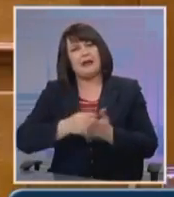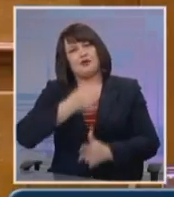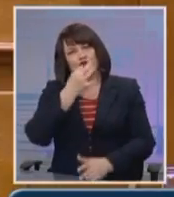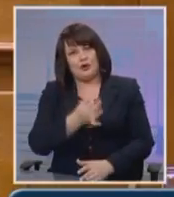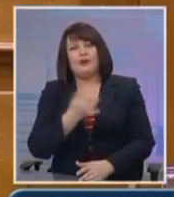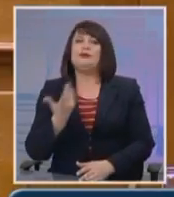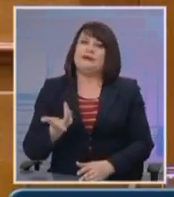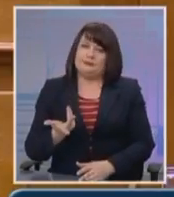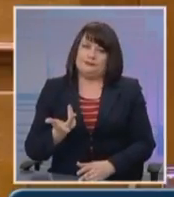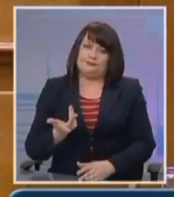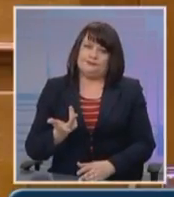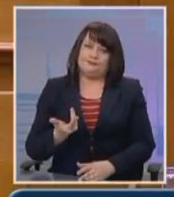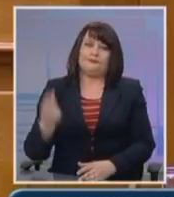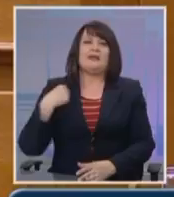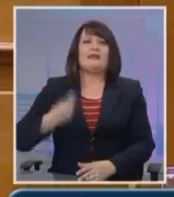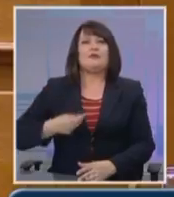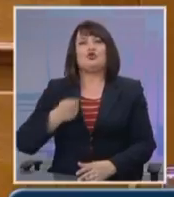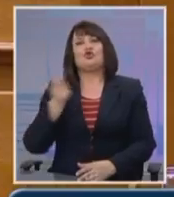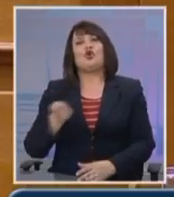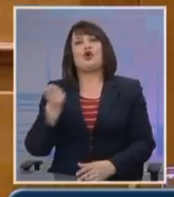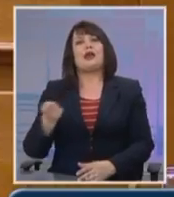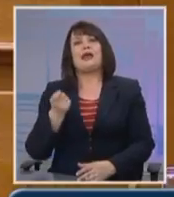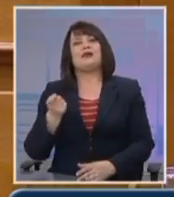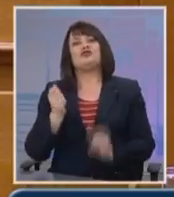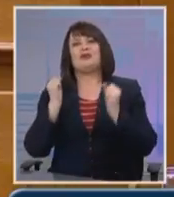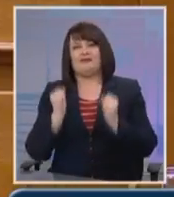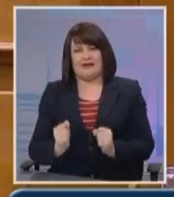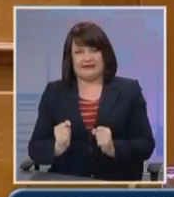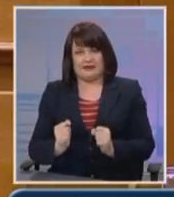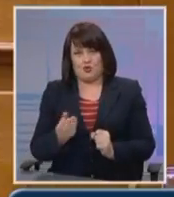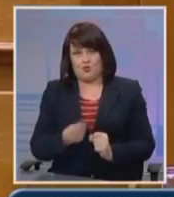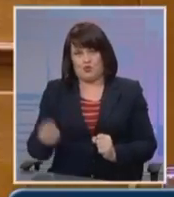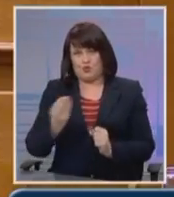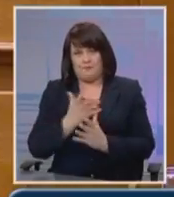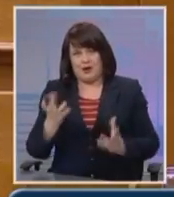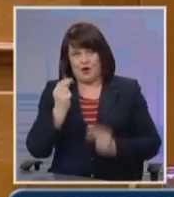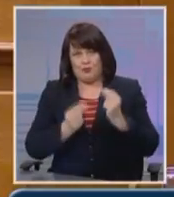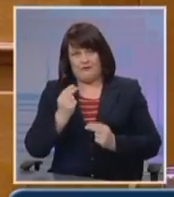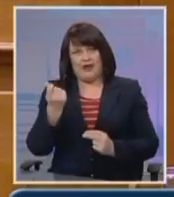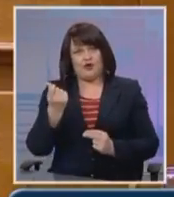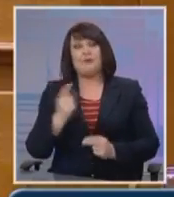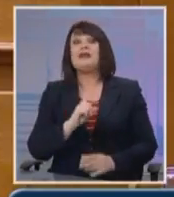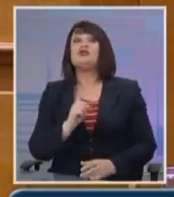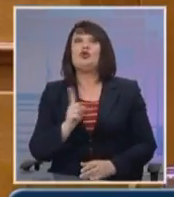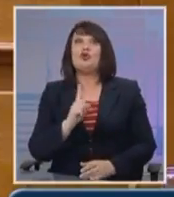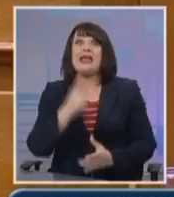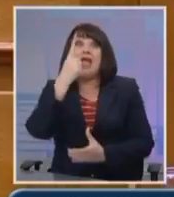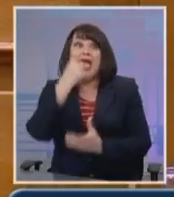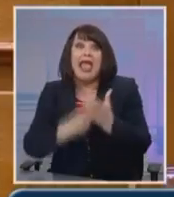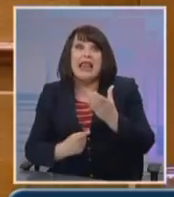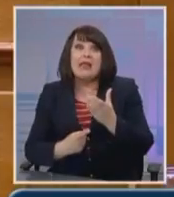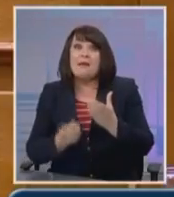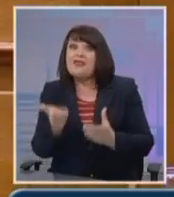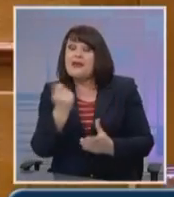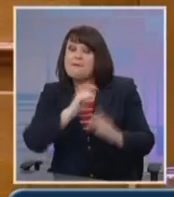σήμερα. Το δημόσιο χρέος δεν είναι το πιο θεμελιώδες πρόβλημα της ελληνικής οικονομίας. Το πρόβλημα είναι το έλλειμμα